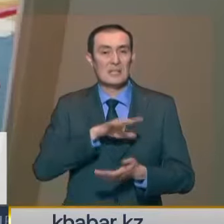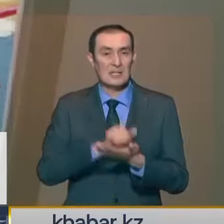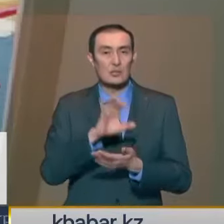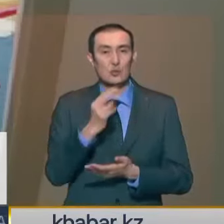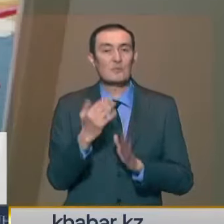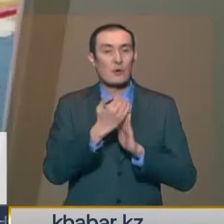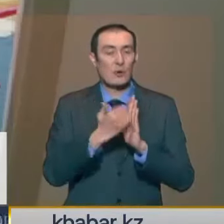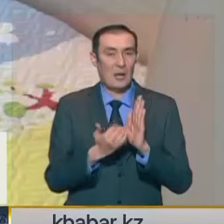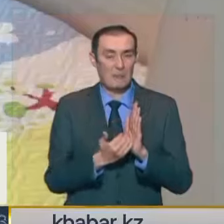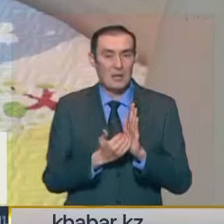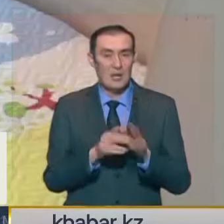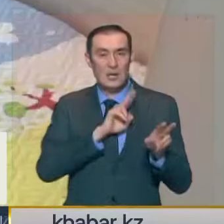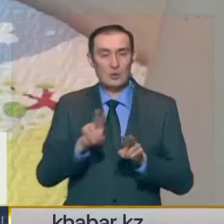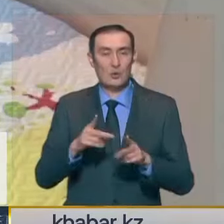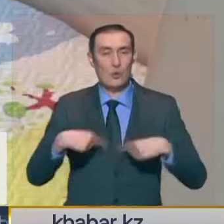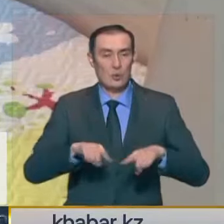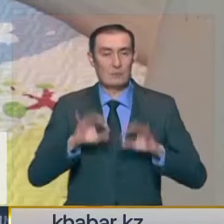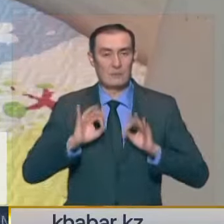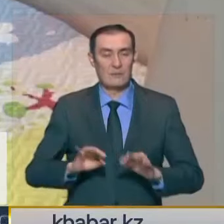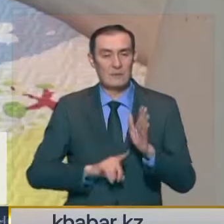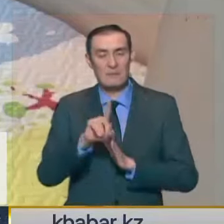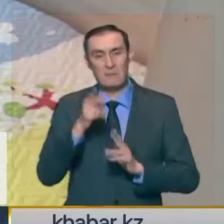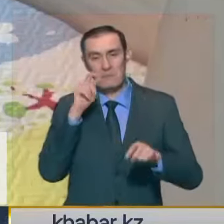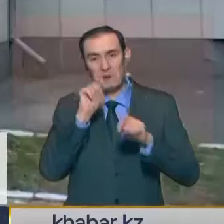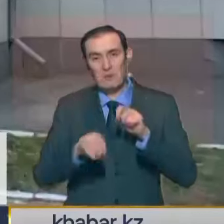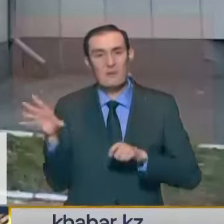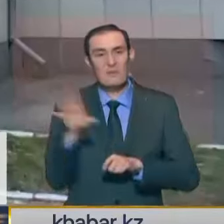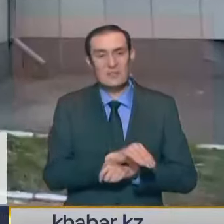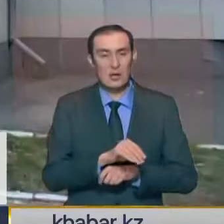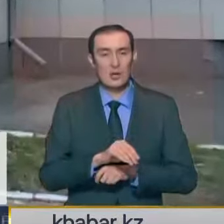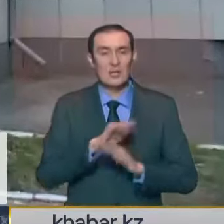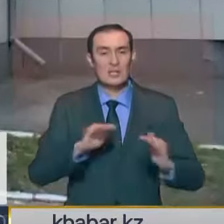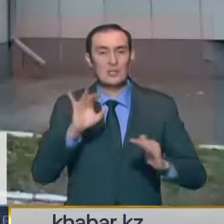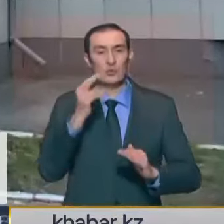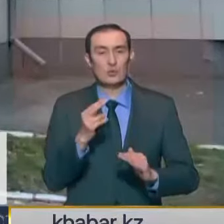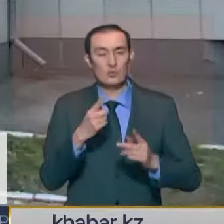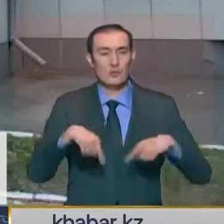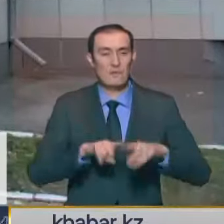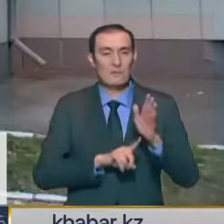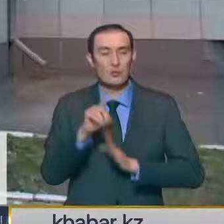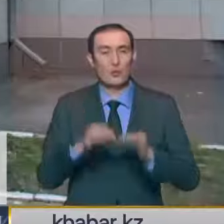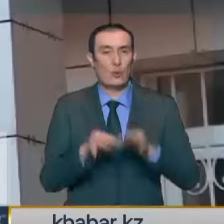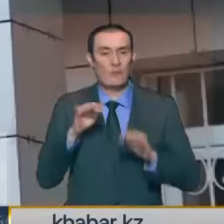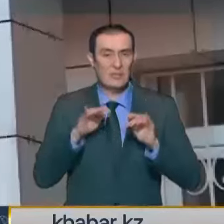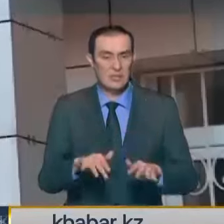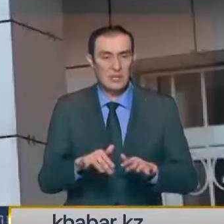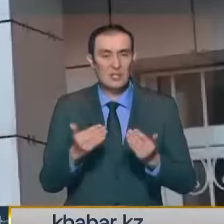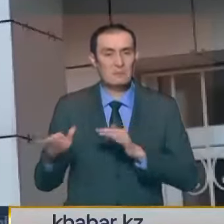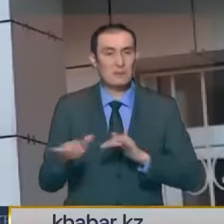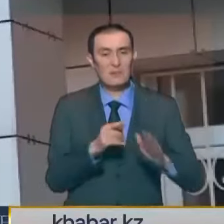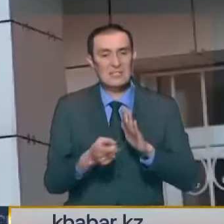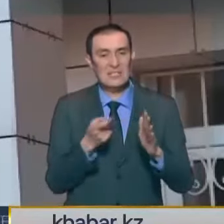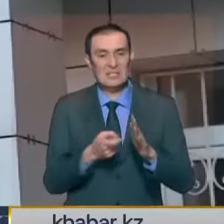социальных программ надзорный орган инициировал проверку во всех детских социальных учреждениях возбуждено уголовное дело проводятся